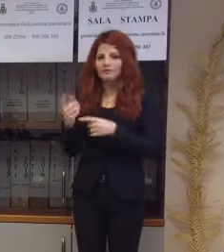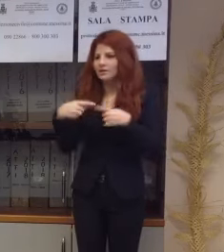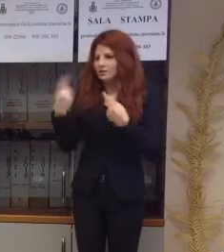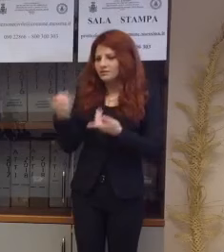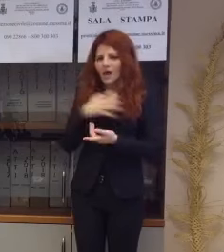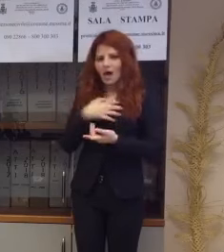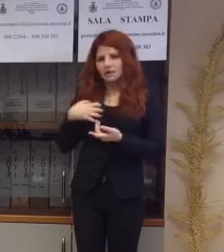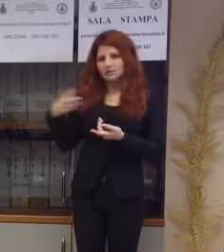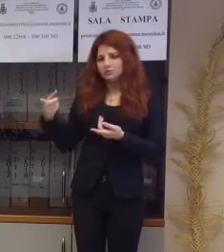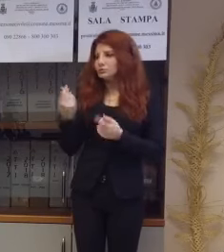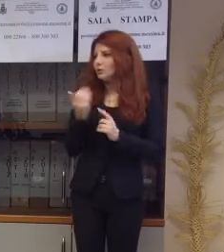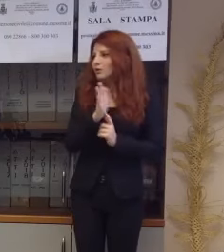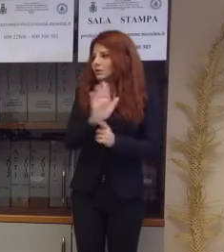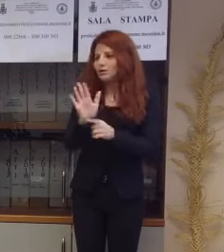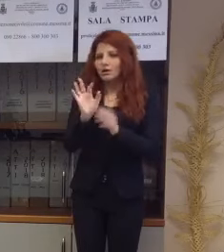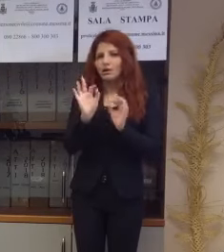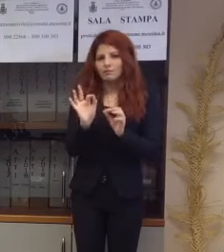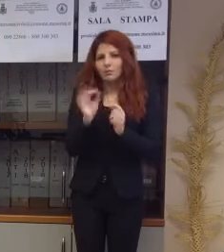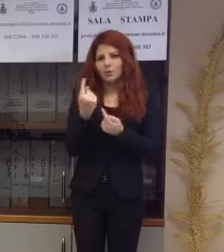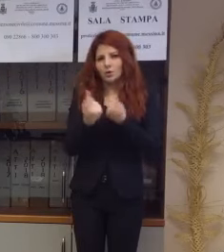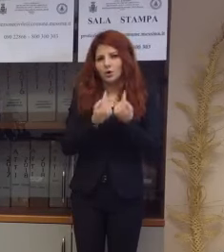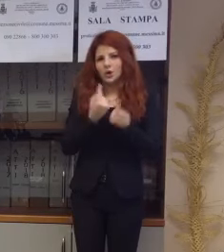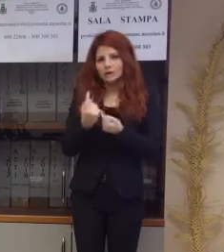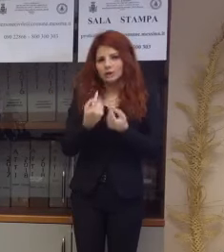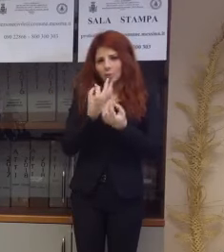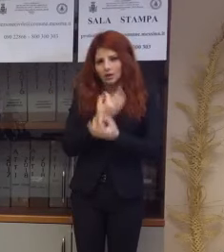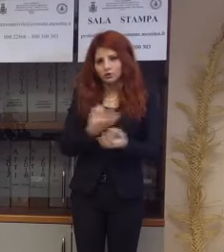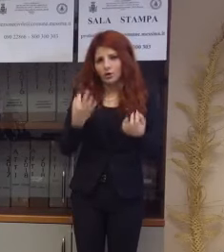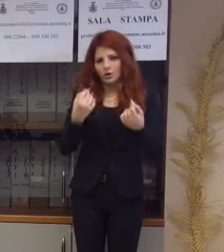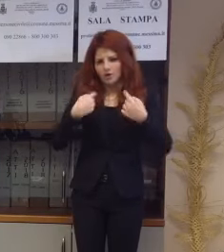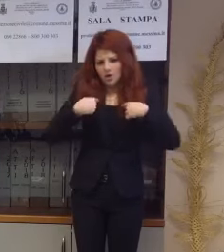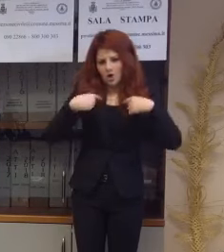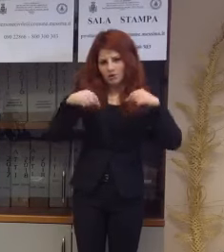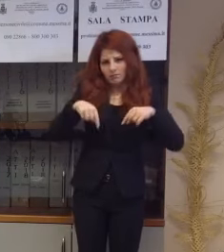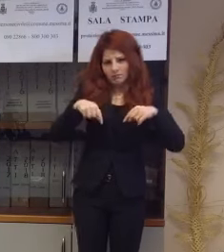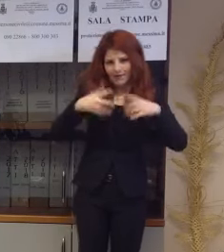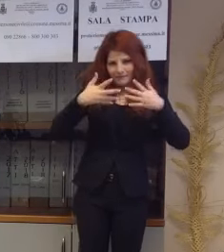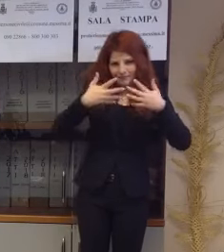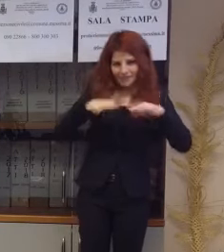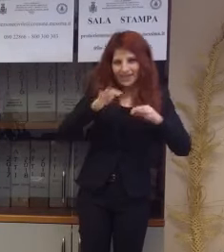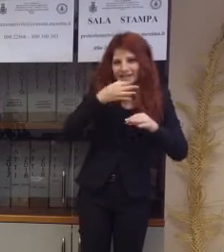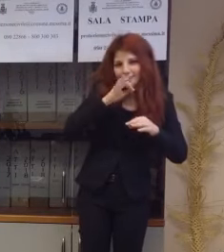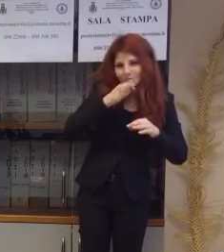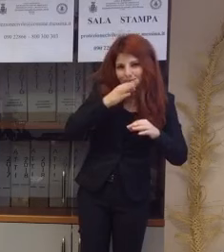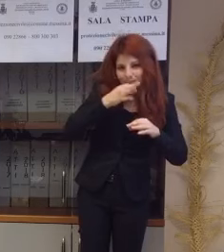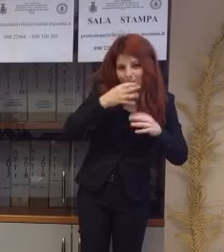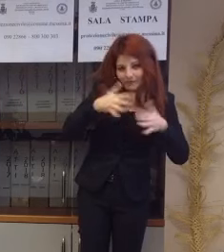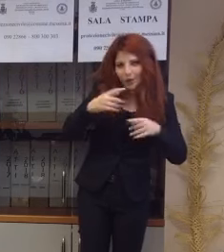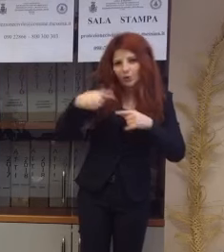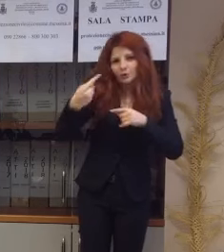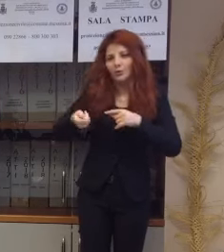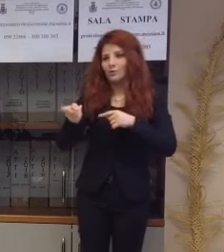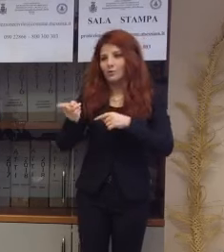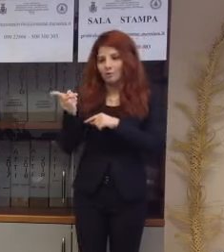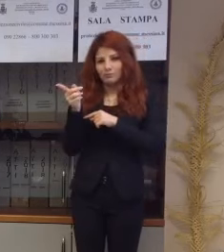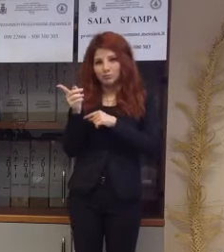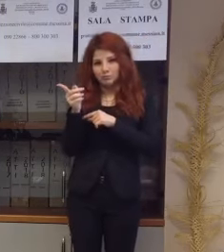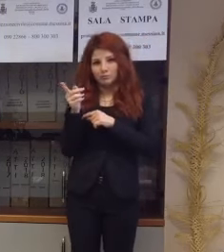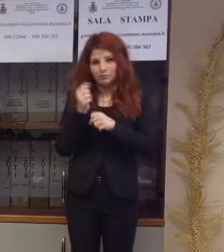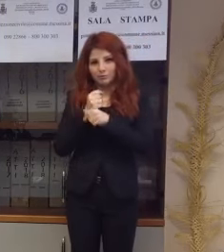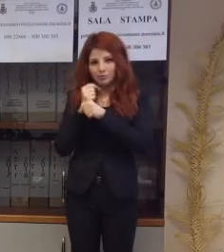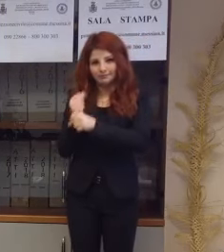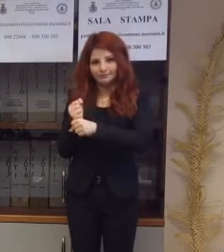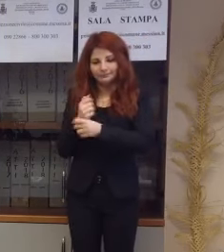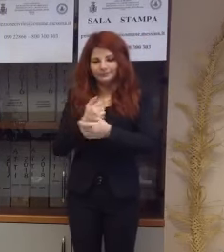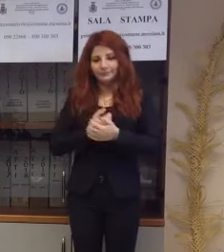casi pratici che si sono verificati oggi, io finisco con queste comunicazioni e poi andiamo proprio ad esempi concreti. Allora,